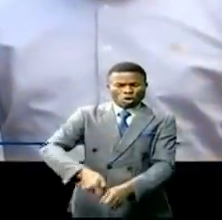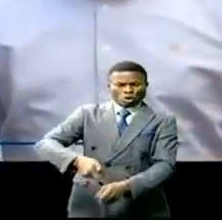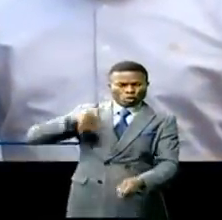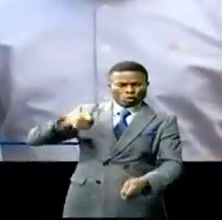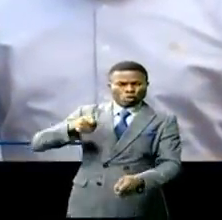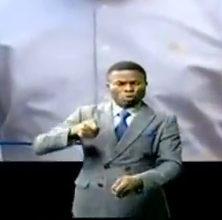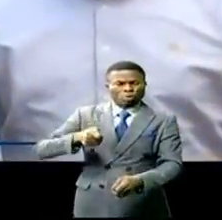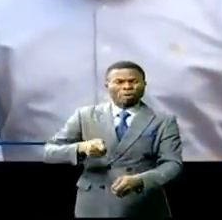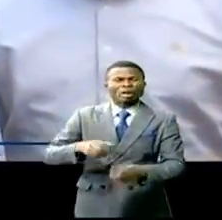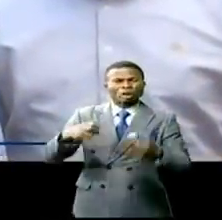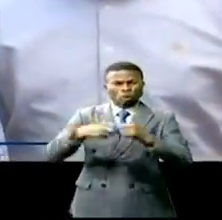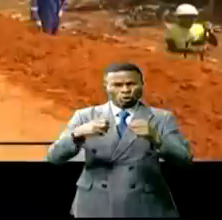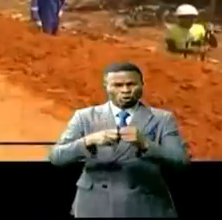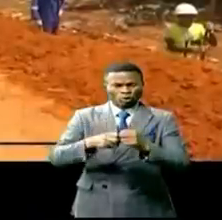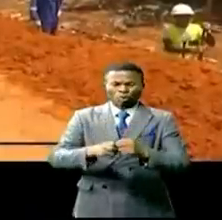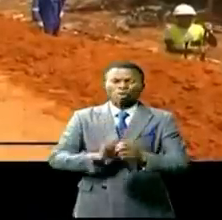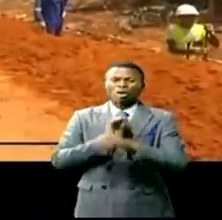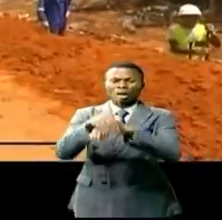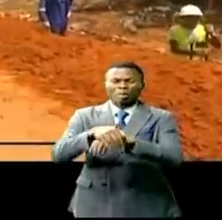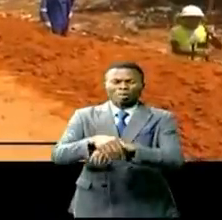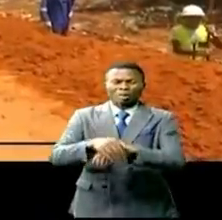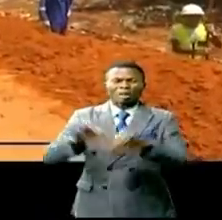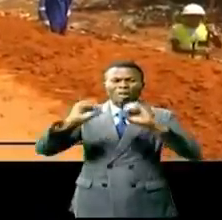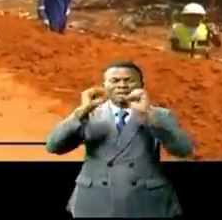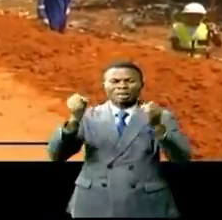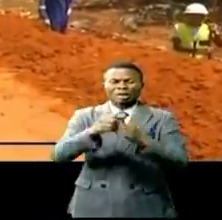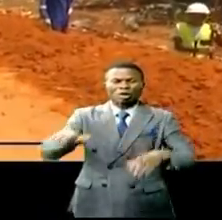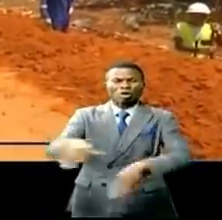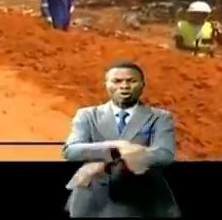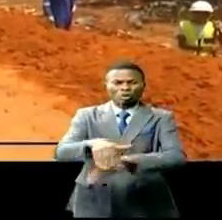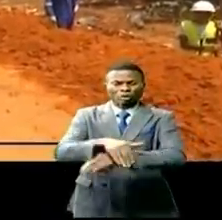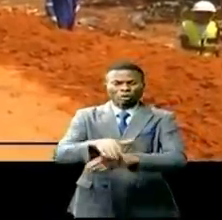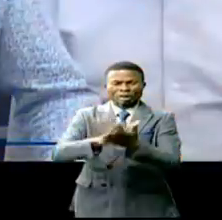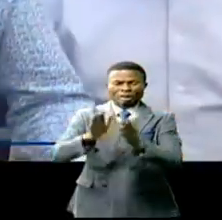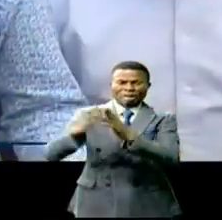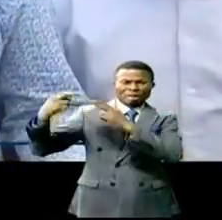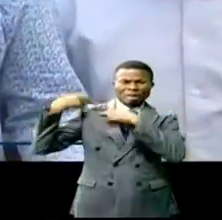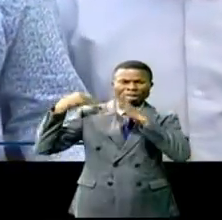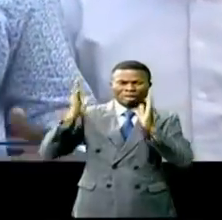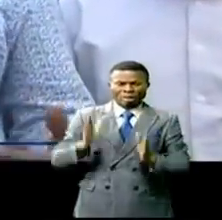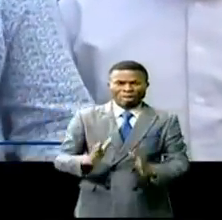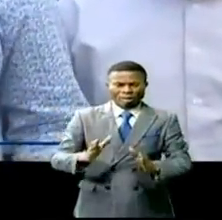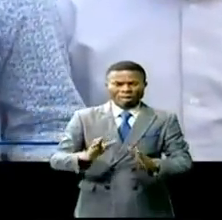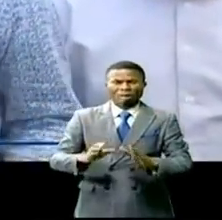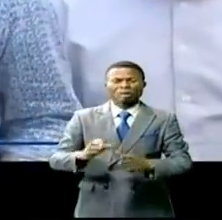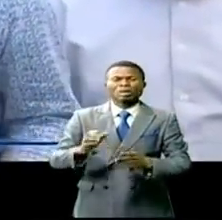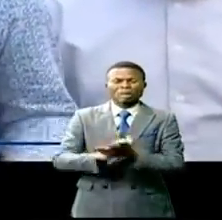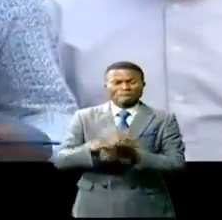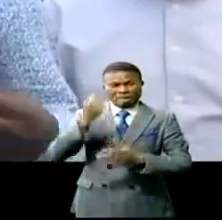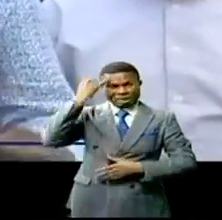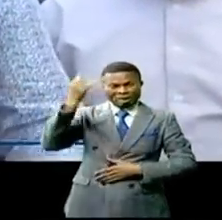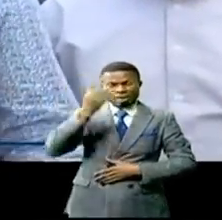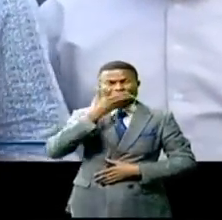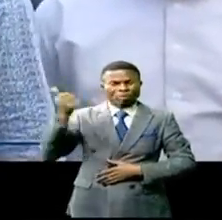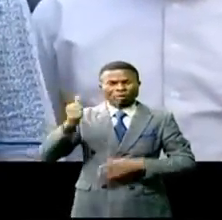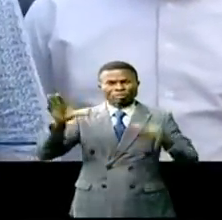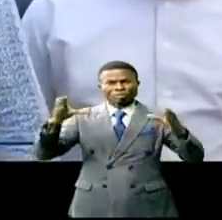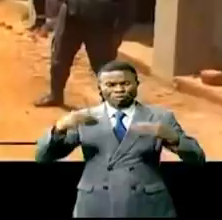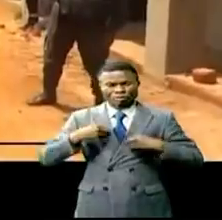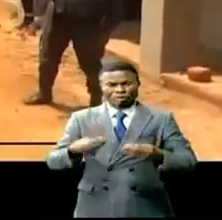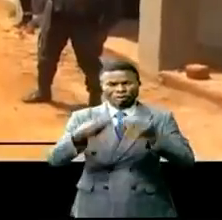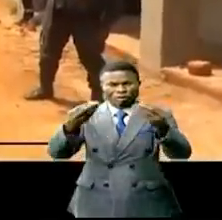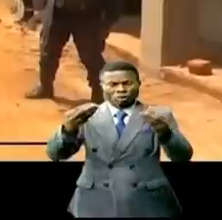la contribution de la société frontier qui dansaient responsabilité sociétale a pris l'option de donner